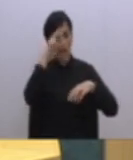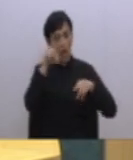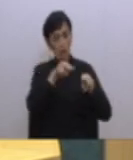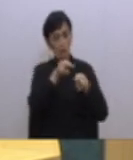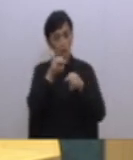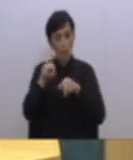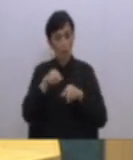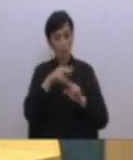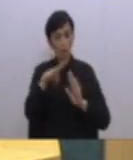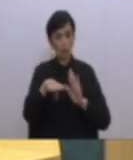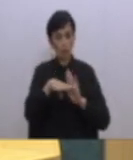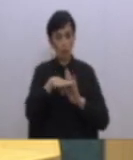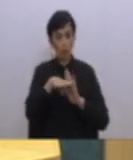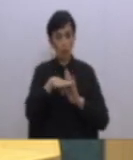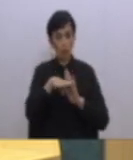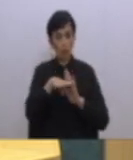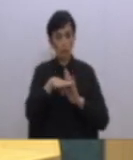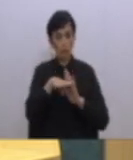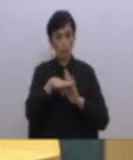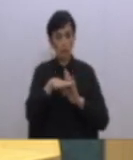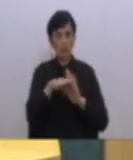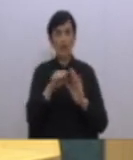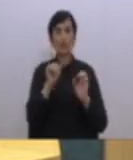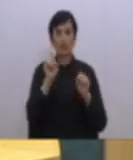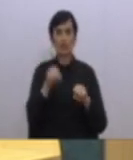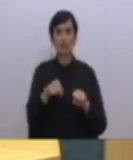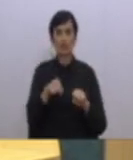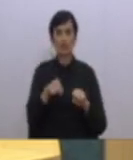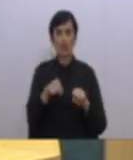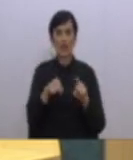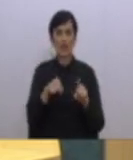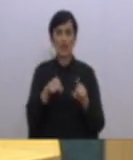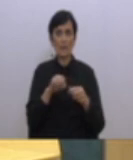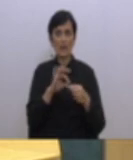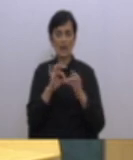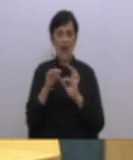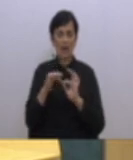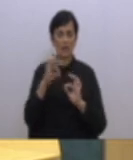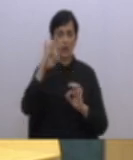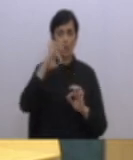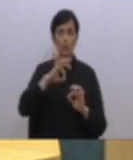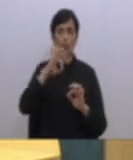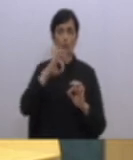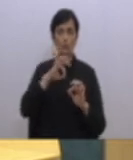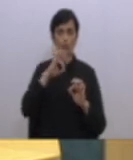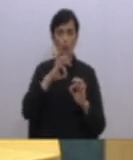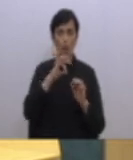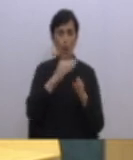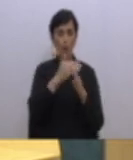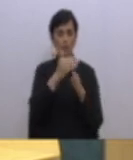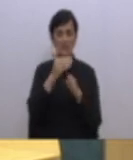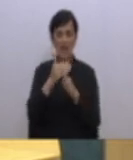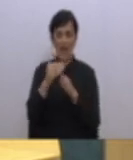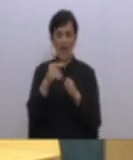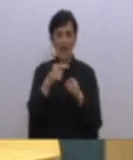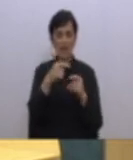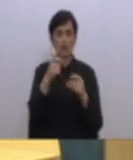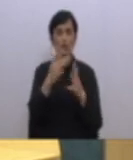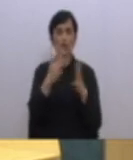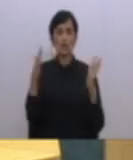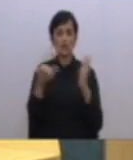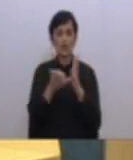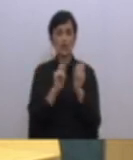da, Utrunile va șiți macioris. Mă spun de șeizile bă mandă pe acolo procente bi ca o scusut și mă uconut ti din investore